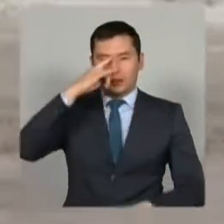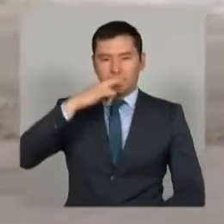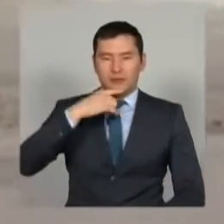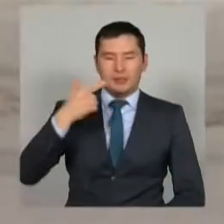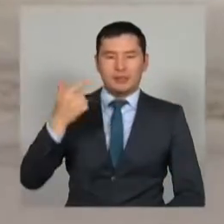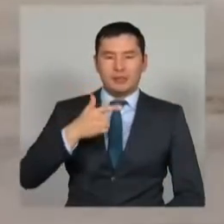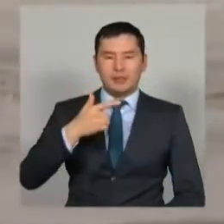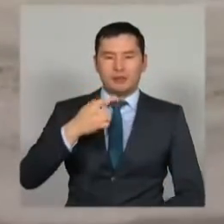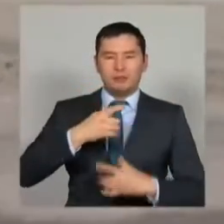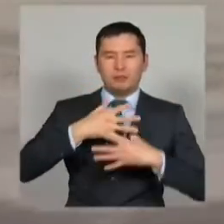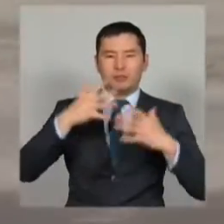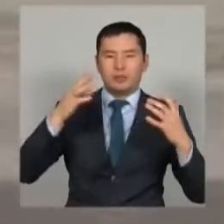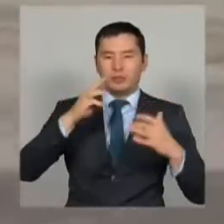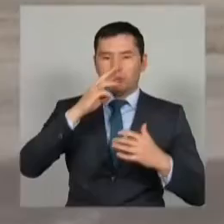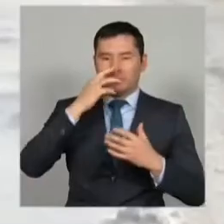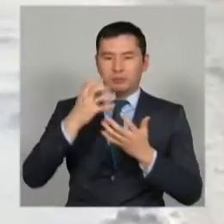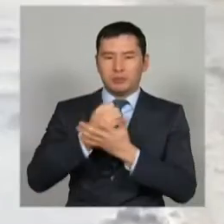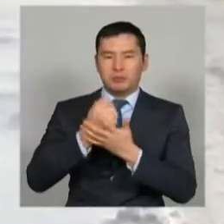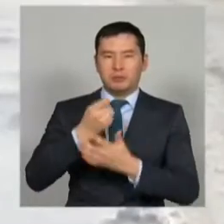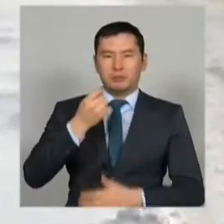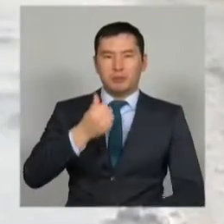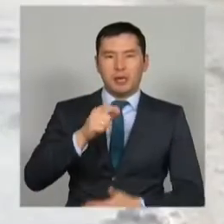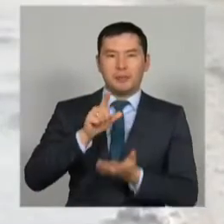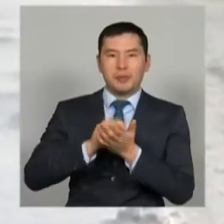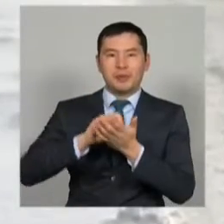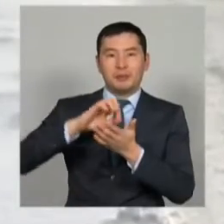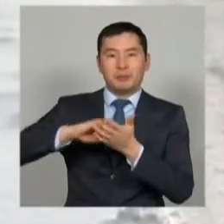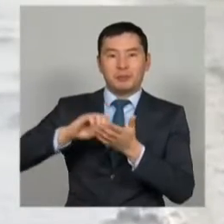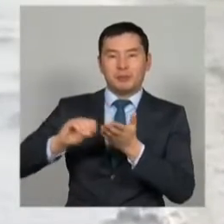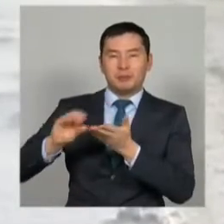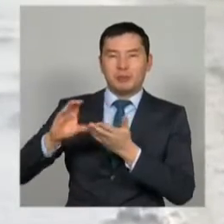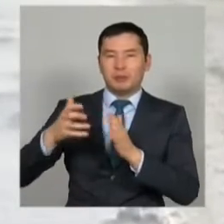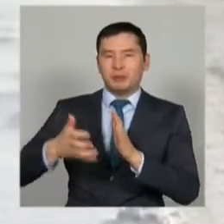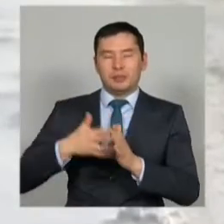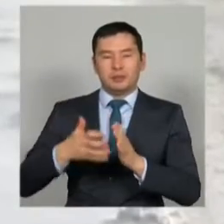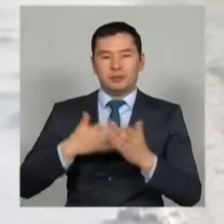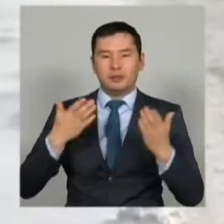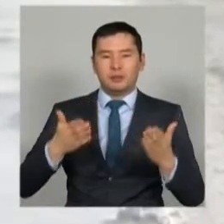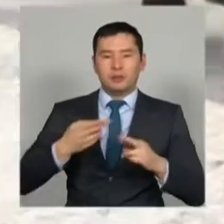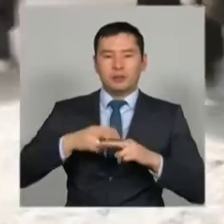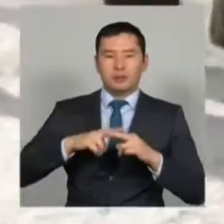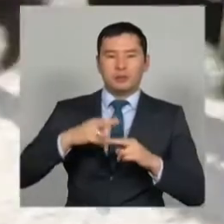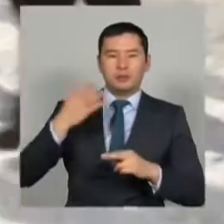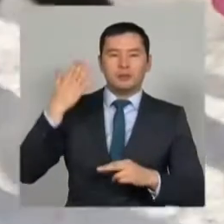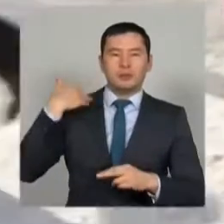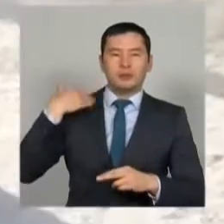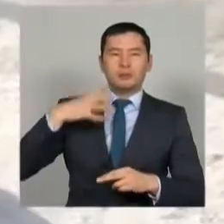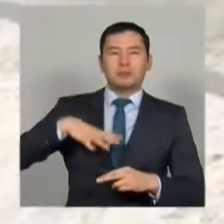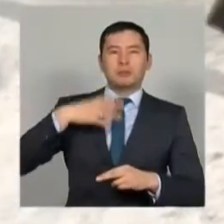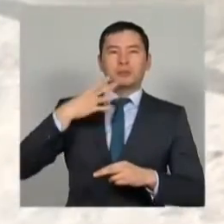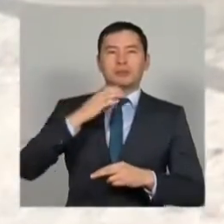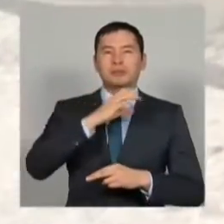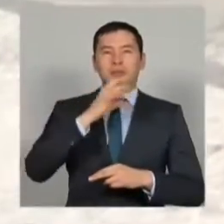қазақстандықтардың басым бөлігінде жалақының аздығынан зейнетақы жинақтары жеткіліксіз. Сондықтан депутат бұрынғы зейнетақы жүйесіне қайта